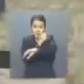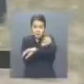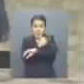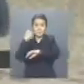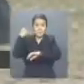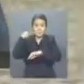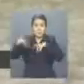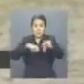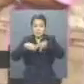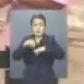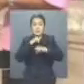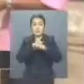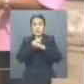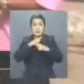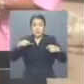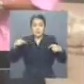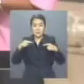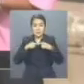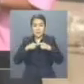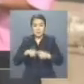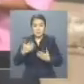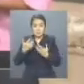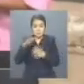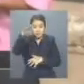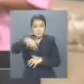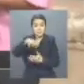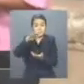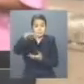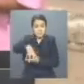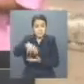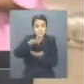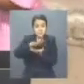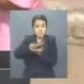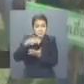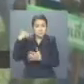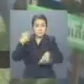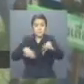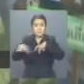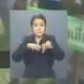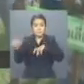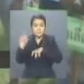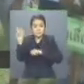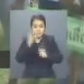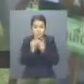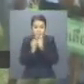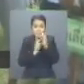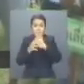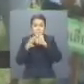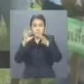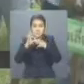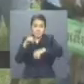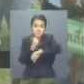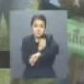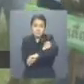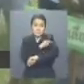ขึ้นภายในสนามกีฬาโรงเรียนสตูลวิทยาในเขตอำเภอเมืองโดยมีการจัดกิจกรรมแข่งขันกีฬาประเภทต่างๆขณะที่นายวัช